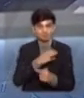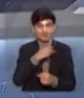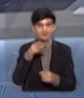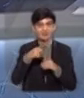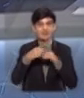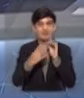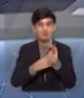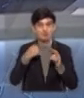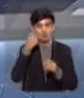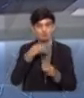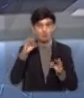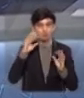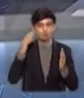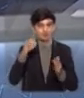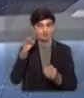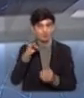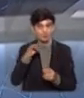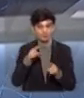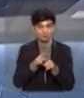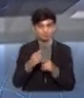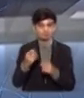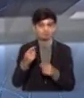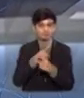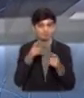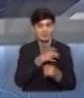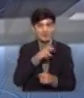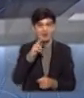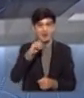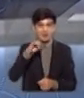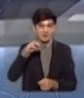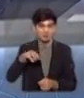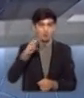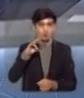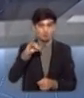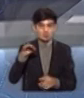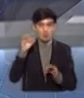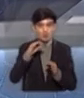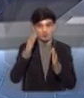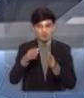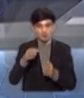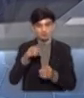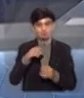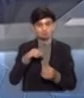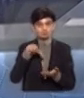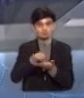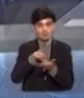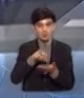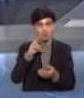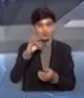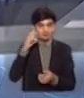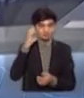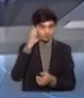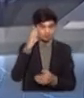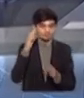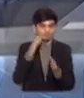жылы есте қалар сәтімен бөлісті. Жас жігіт Қайрат Нұртас, Ернар Айдар сияқты танымал әншілердің концертіне барып, әнін тыңдап